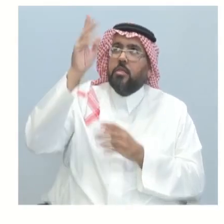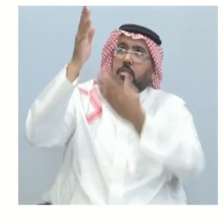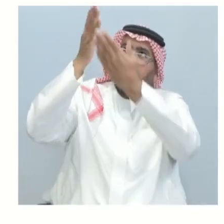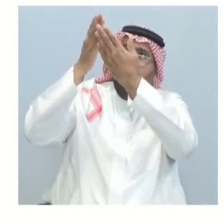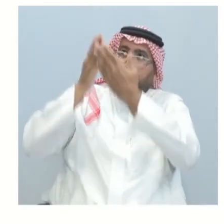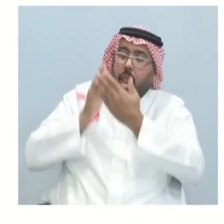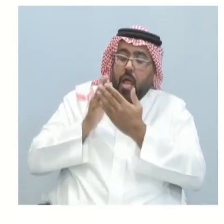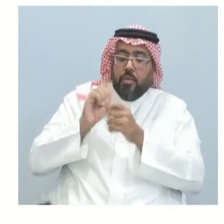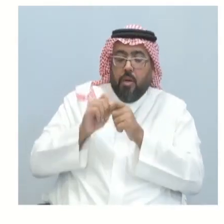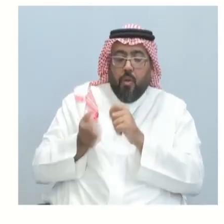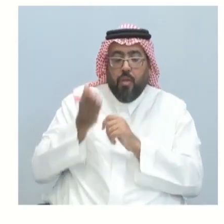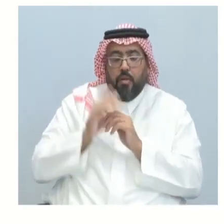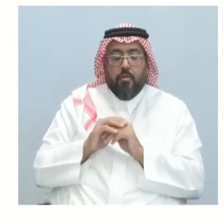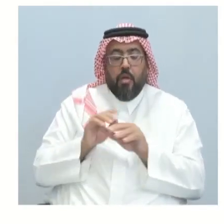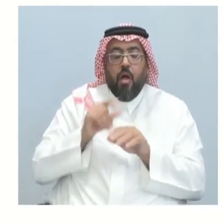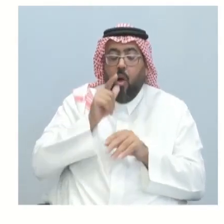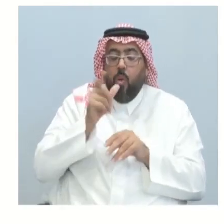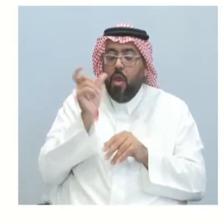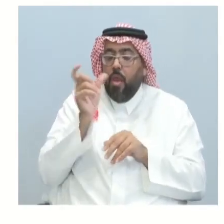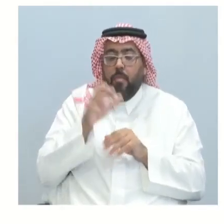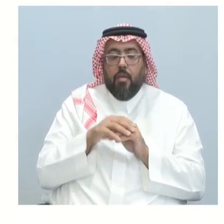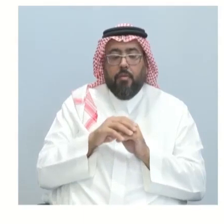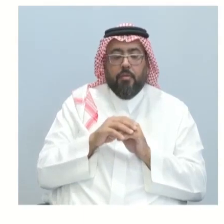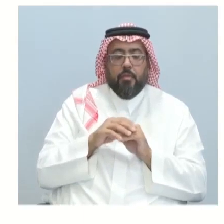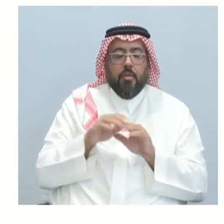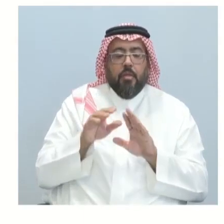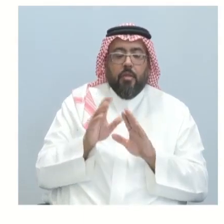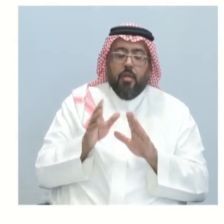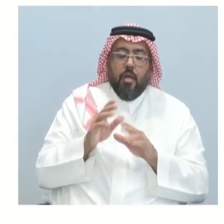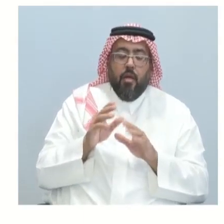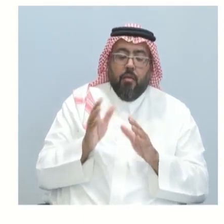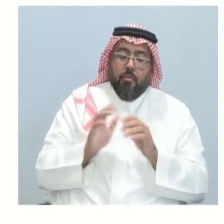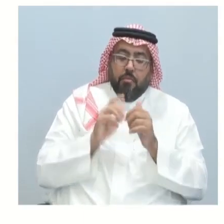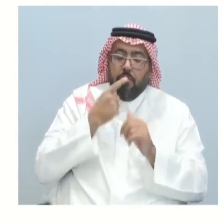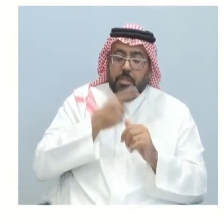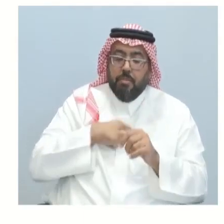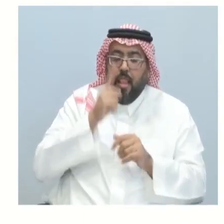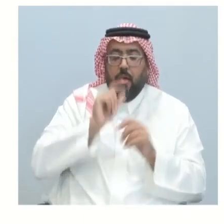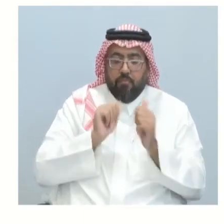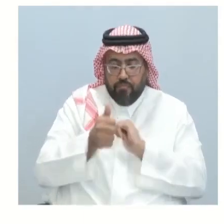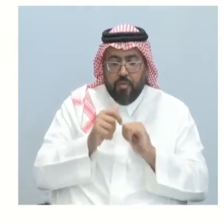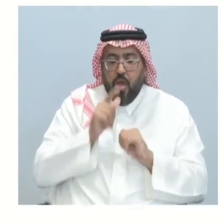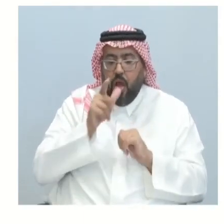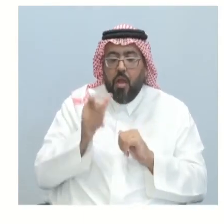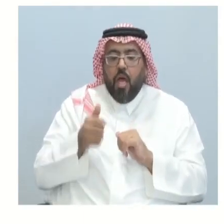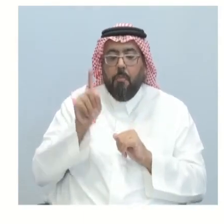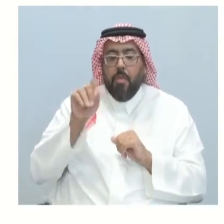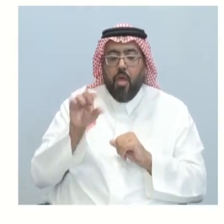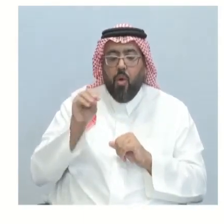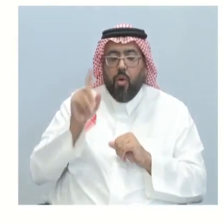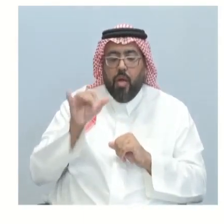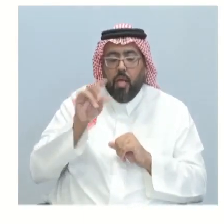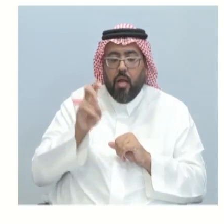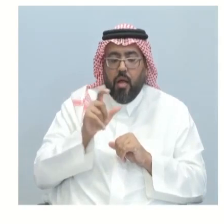الحديث عن ابي هريره رضي الله عنه قال جاء رجل الى ر رسول الله صلى